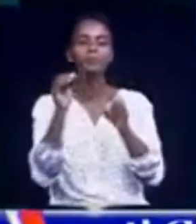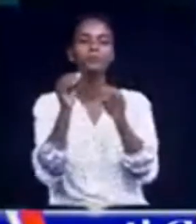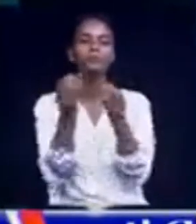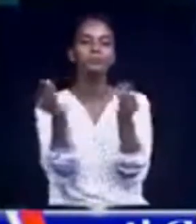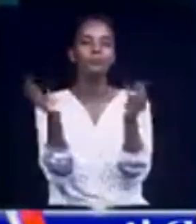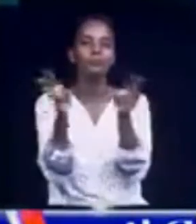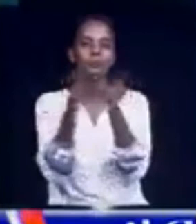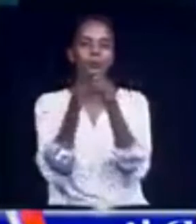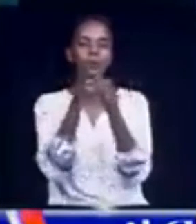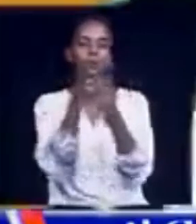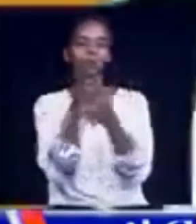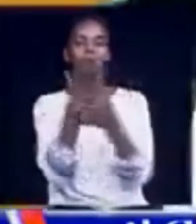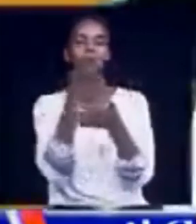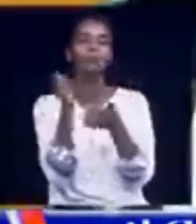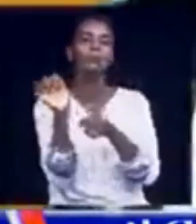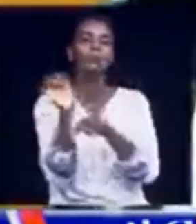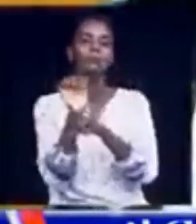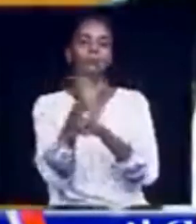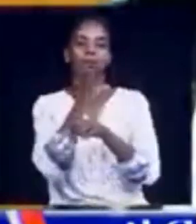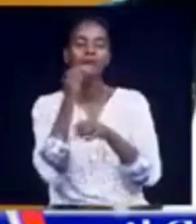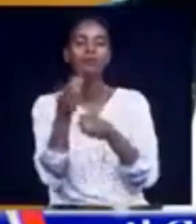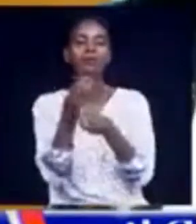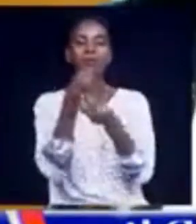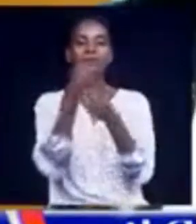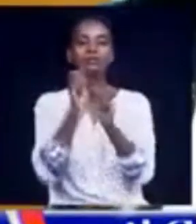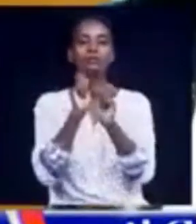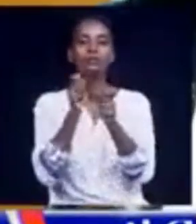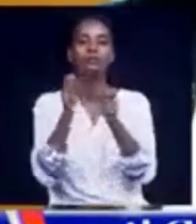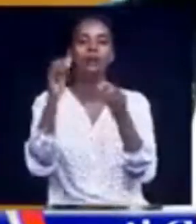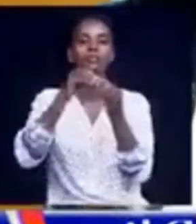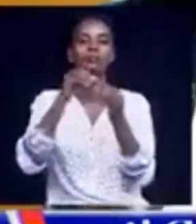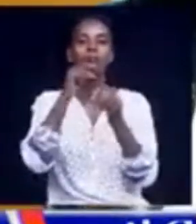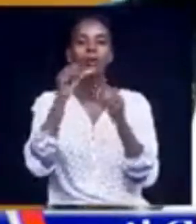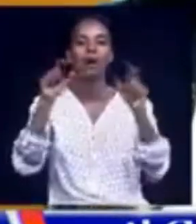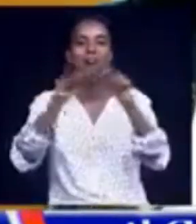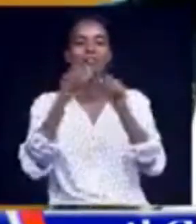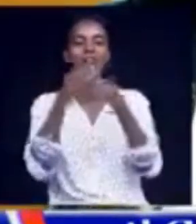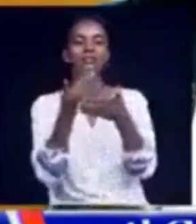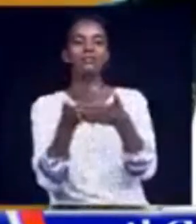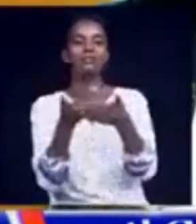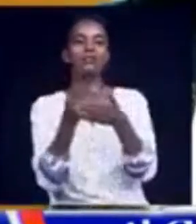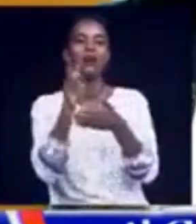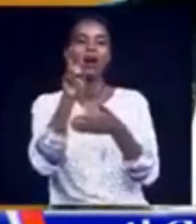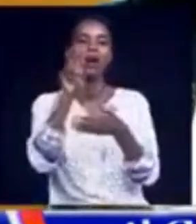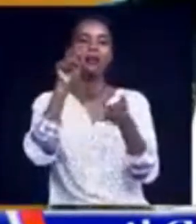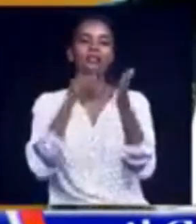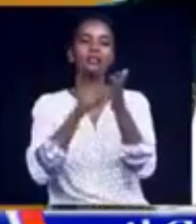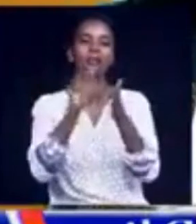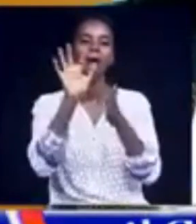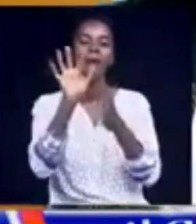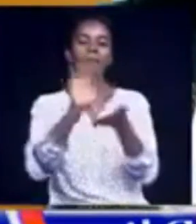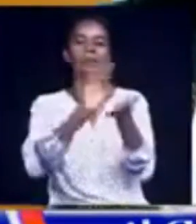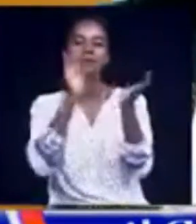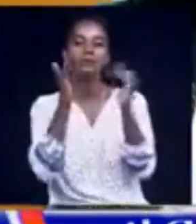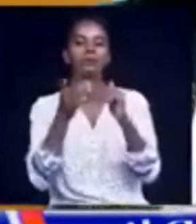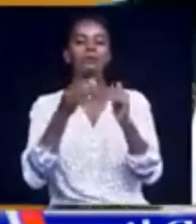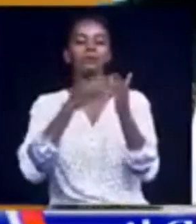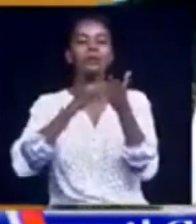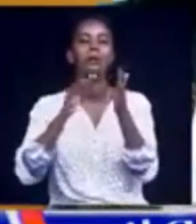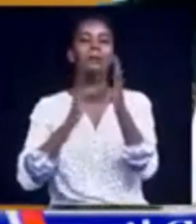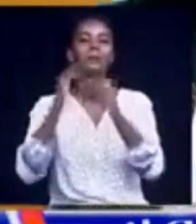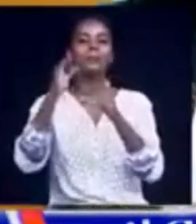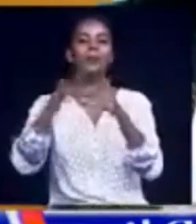ስራ ህንፃዎችና ተሽከርካሪዎች እንዲሁም የእህል ስጦታዎችን ሳይጨምር በአይነትና በገንዘብ ከ20.5 ሚሊዮን በላይ ብር